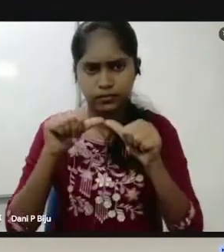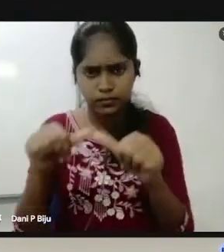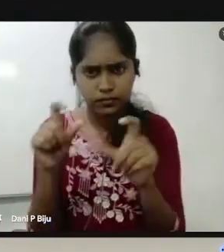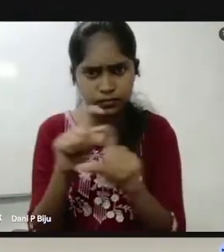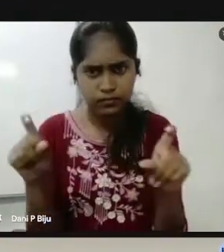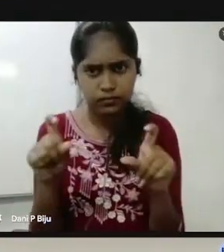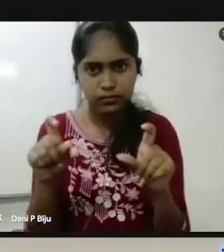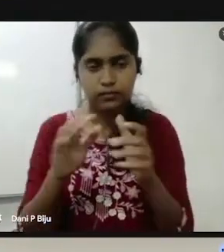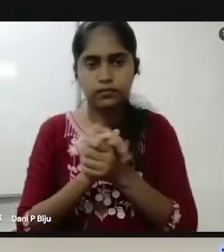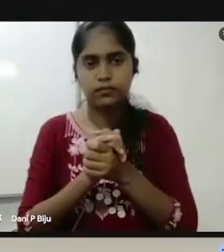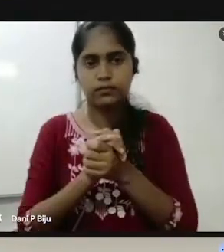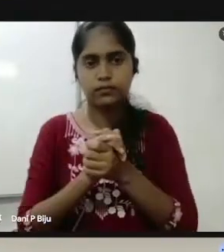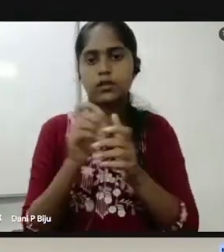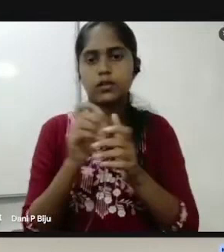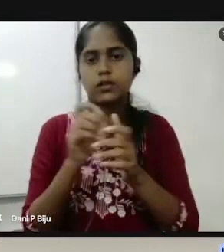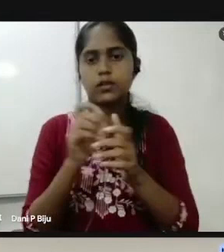ബോക്സിൽ മറ്റൊരു ക്വസ്റ്റ്യൻ,